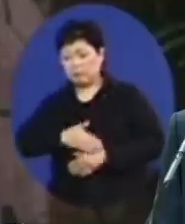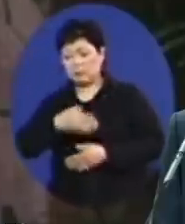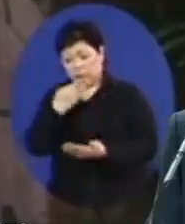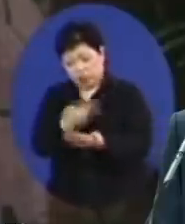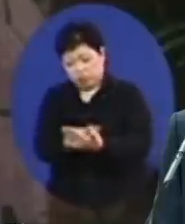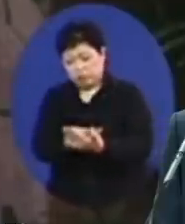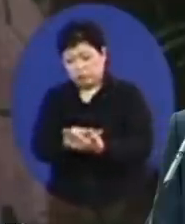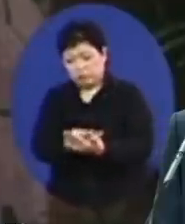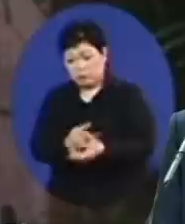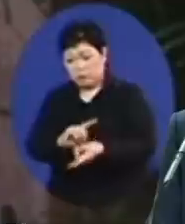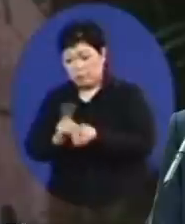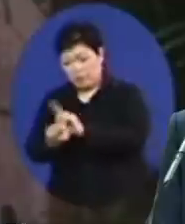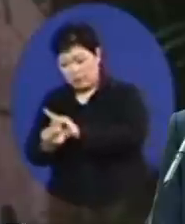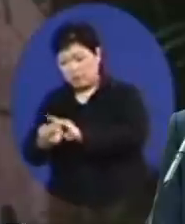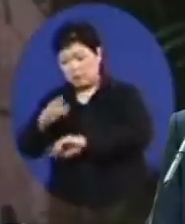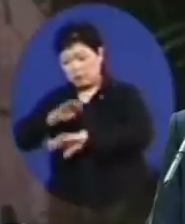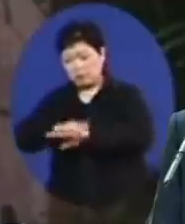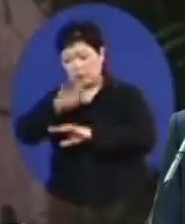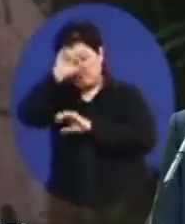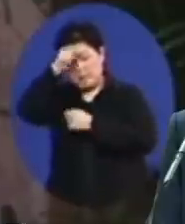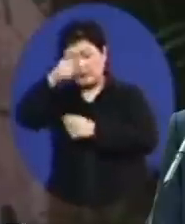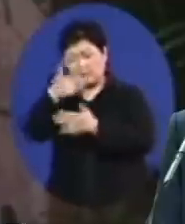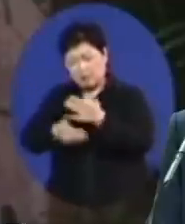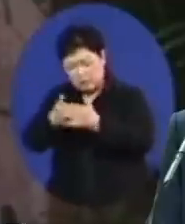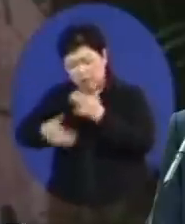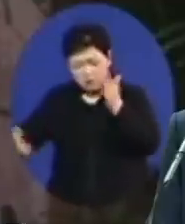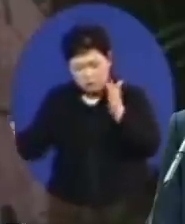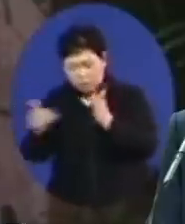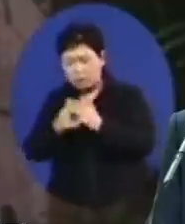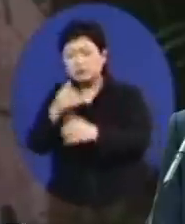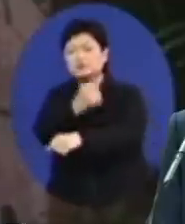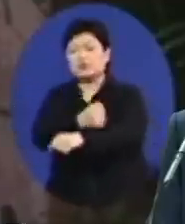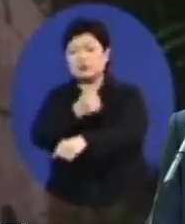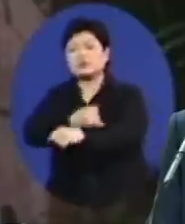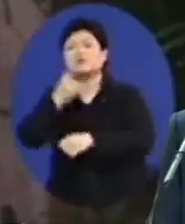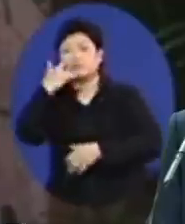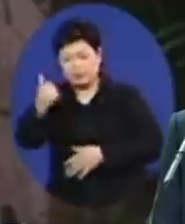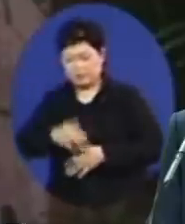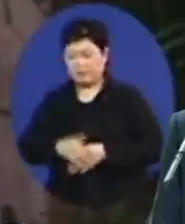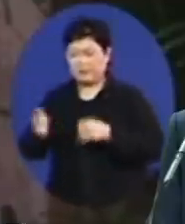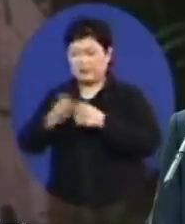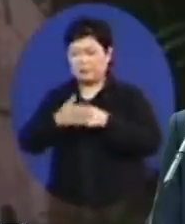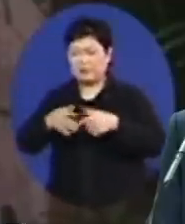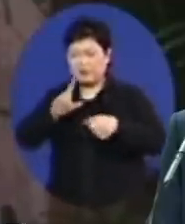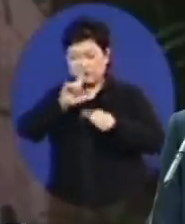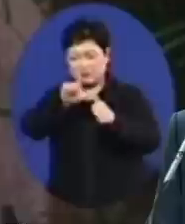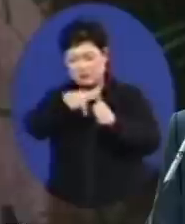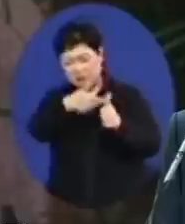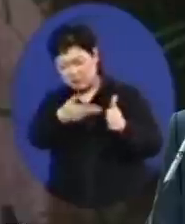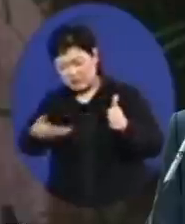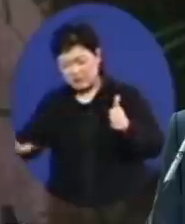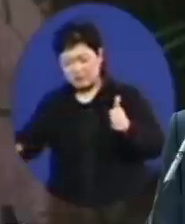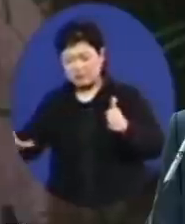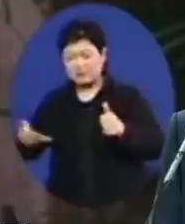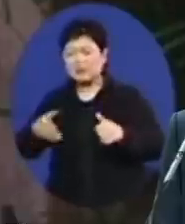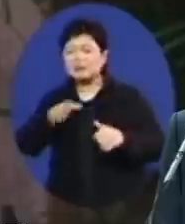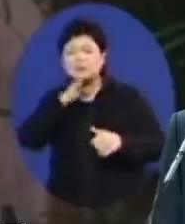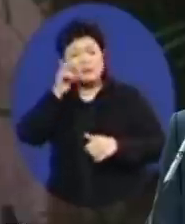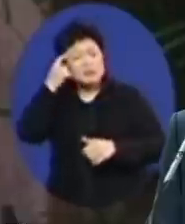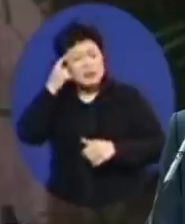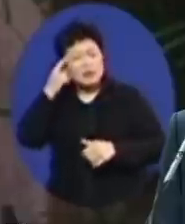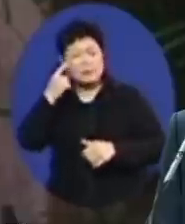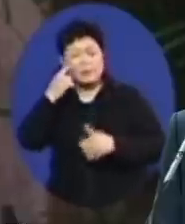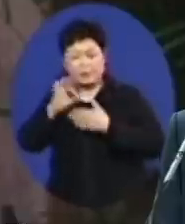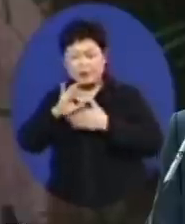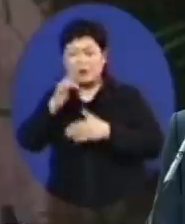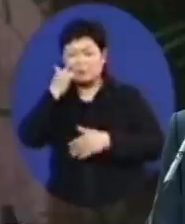손발이 닳도록 수고를 하십니다. 정말로 날이 갈수록 생각해보면 부모님의 은혜와 사랑이 감사하지 않을